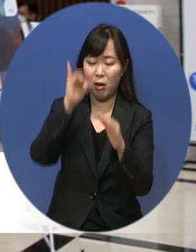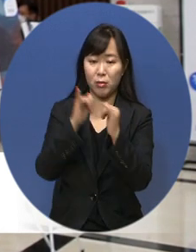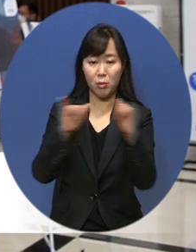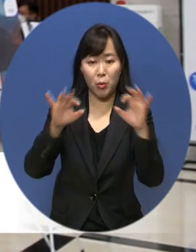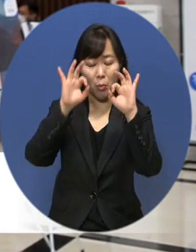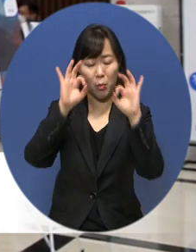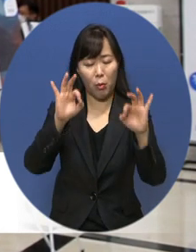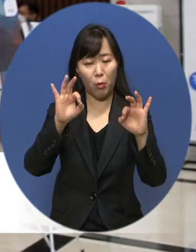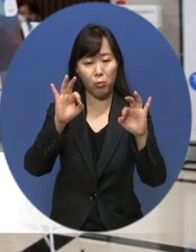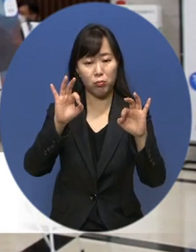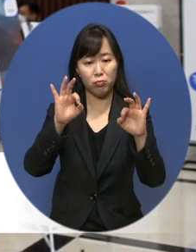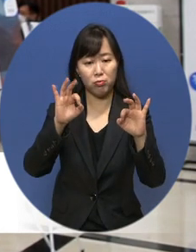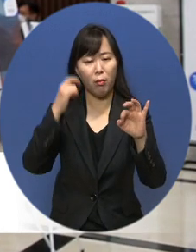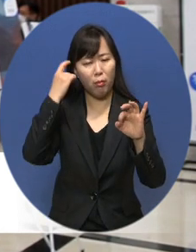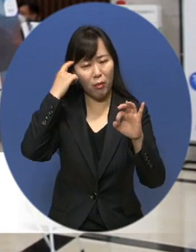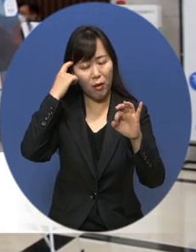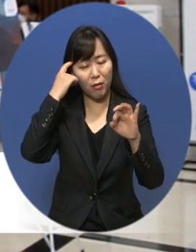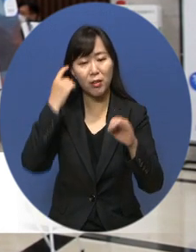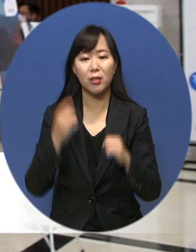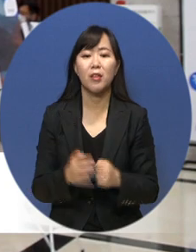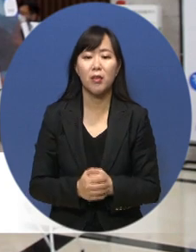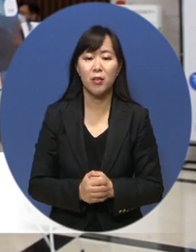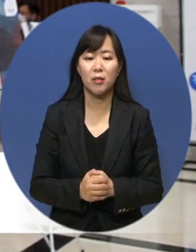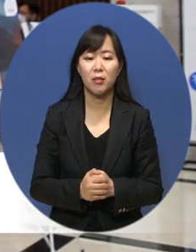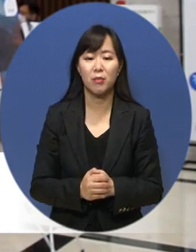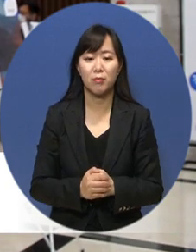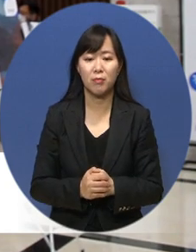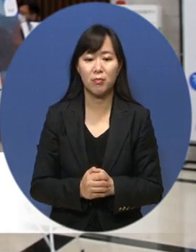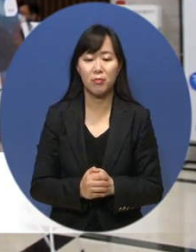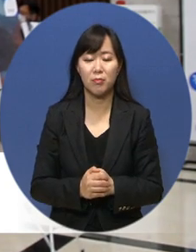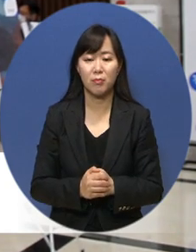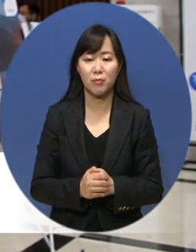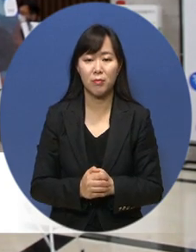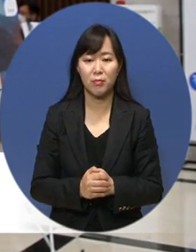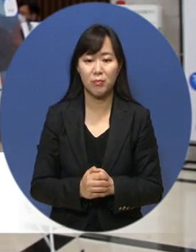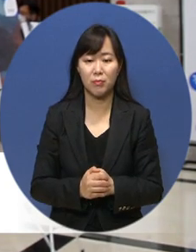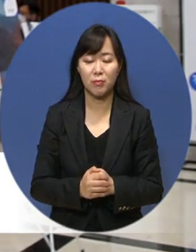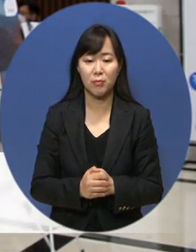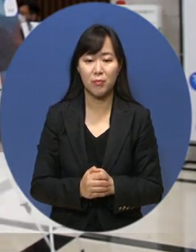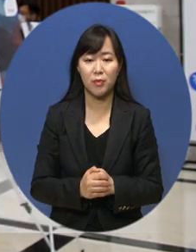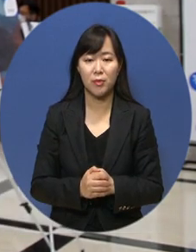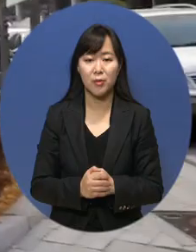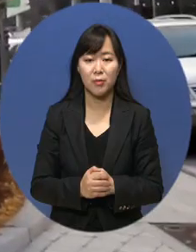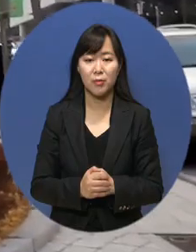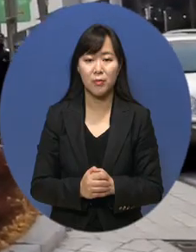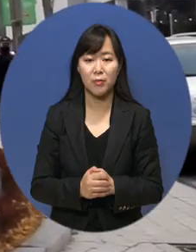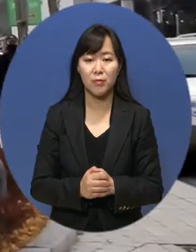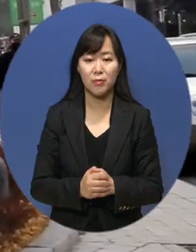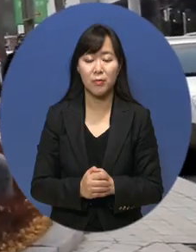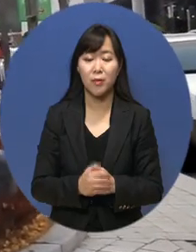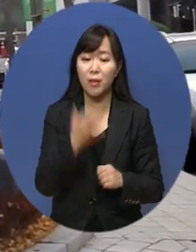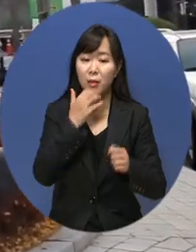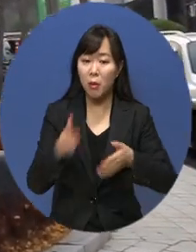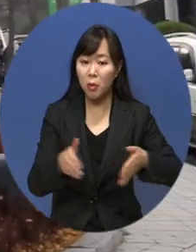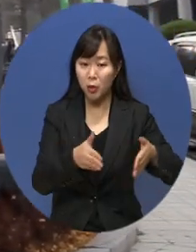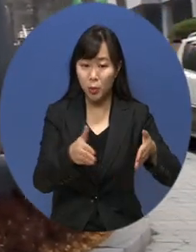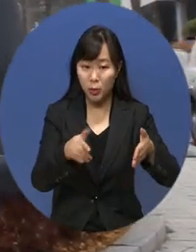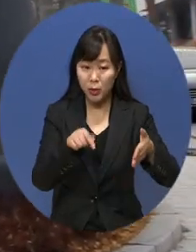이제 동포라기보다는 그냥 외국인 노동자 의 모습으로 이제 보게 됐고